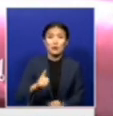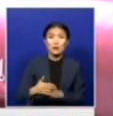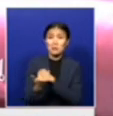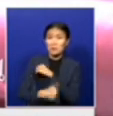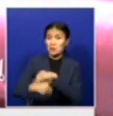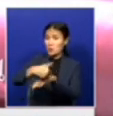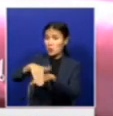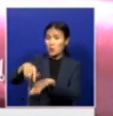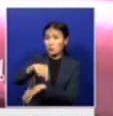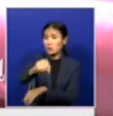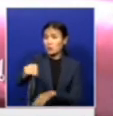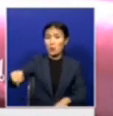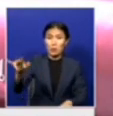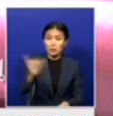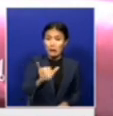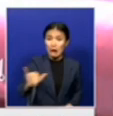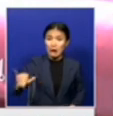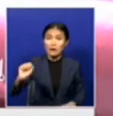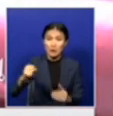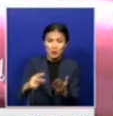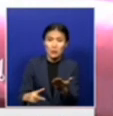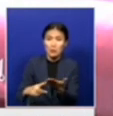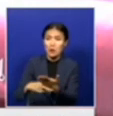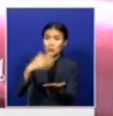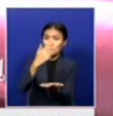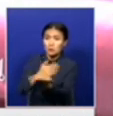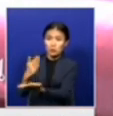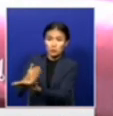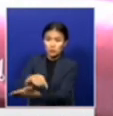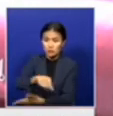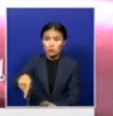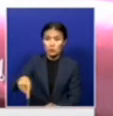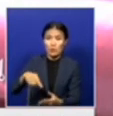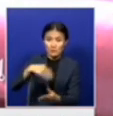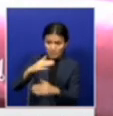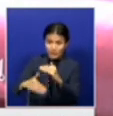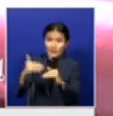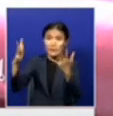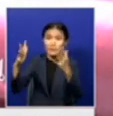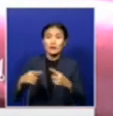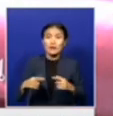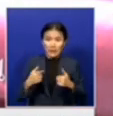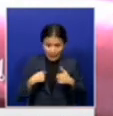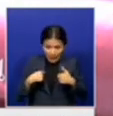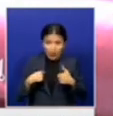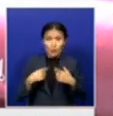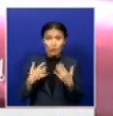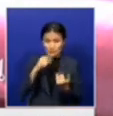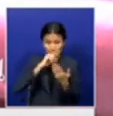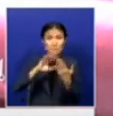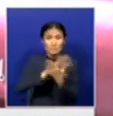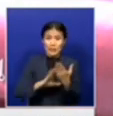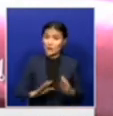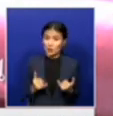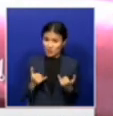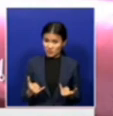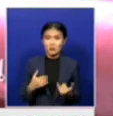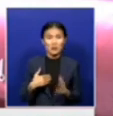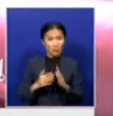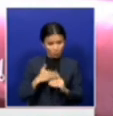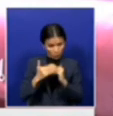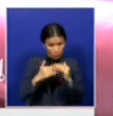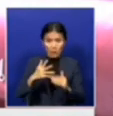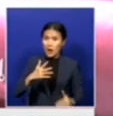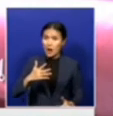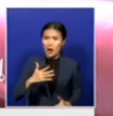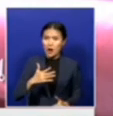หน้าเพราะขณะนี้ทุกคนหยุดหมดนะครับต้องถือว่าเป็นโอกาสทองซึ่งร้อยปีมีครั้งหนึ่งแต่ไม่ได้หมายความว่าโอกา